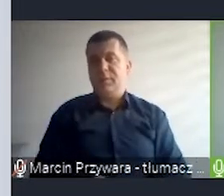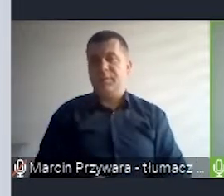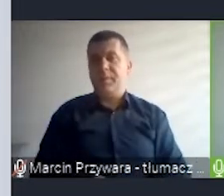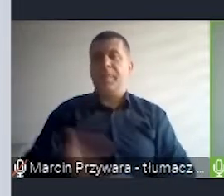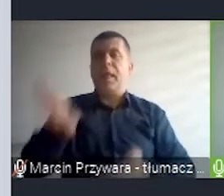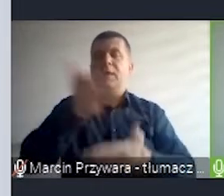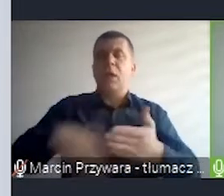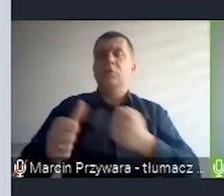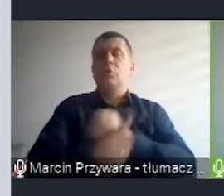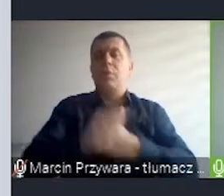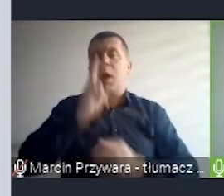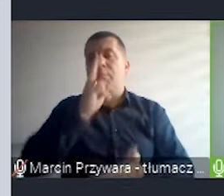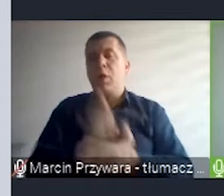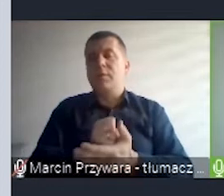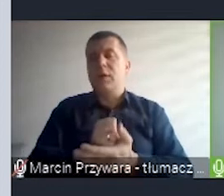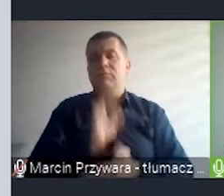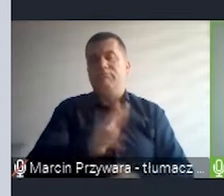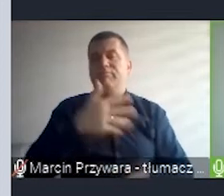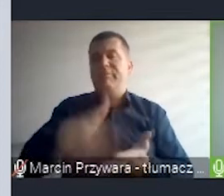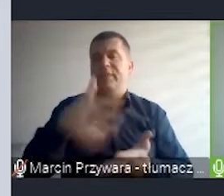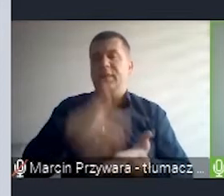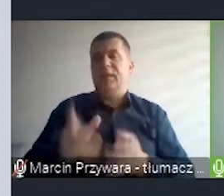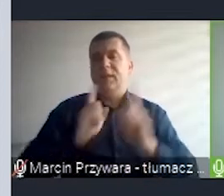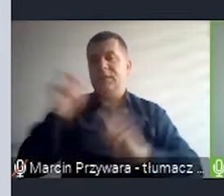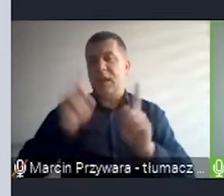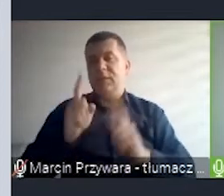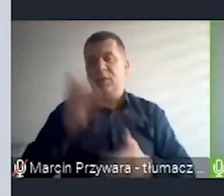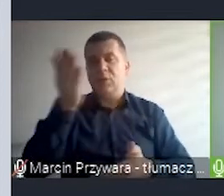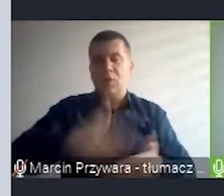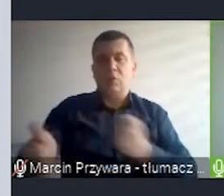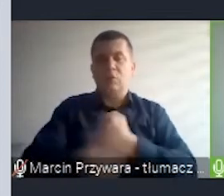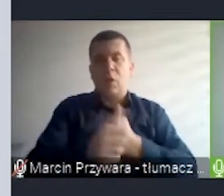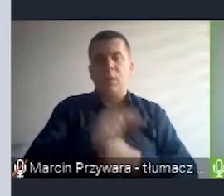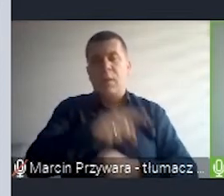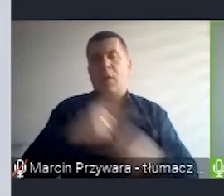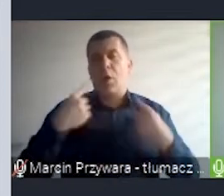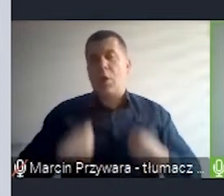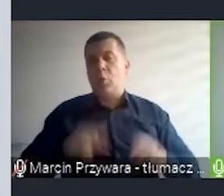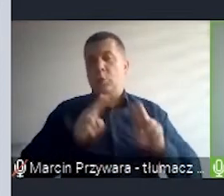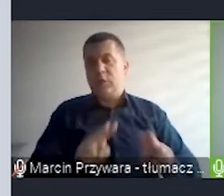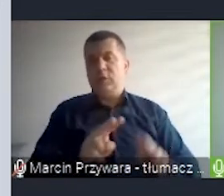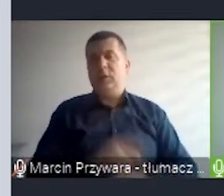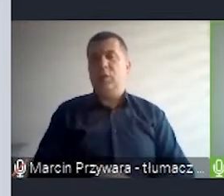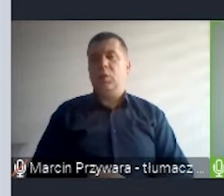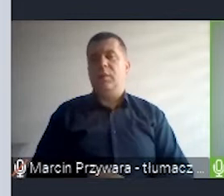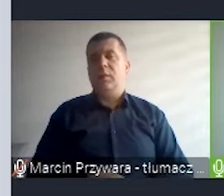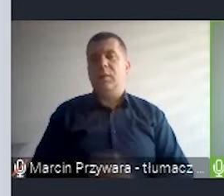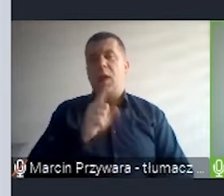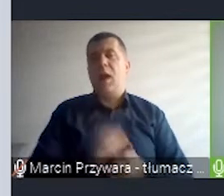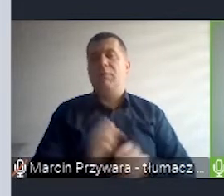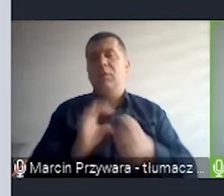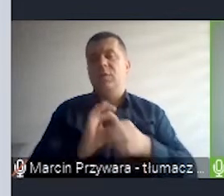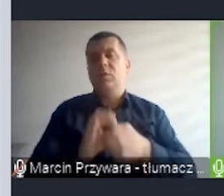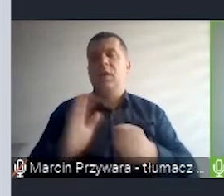Części dokumentów potwierdzających poniesione wydatki, czasem części dokumentacji uczestników, czy tej związanej ze